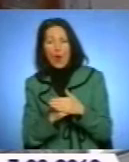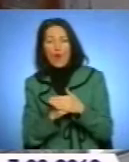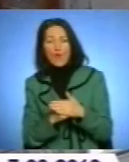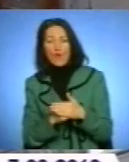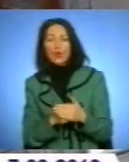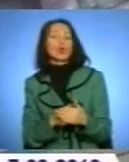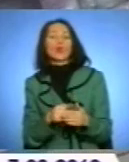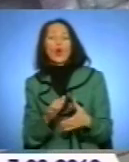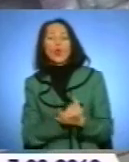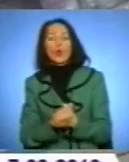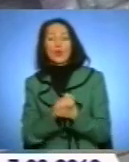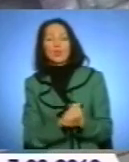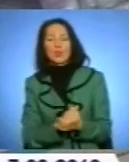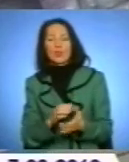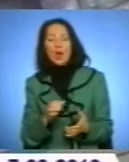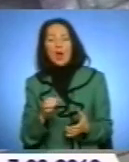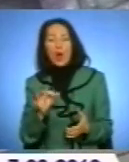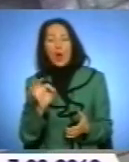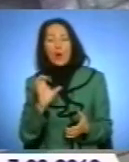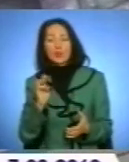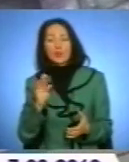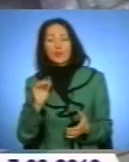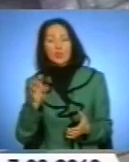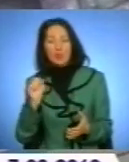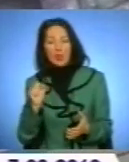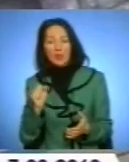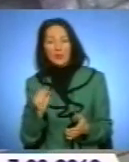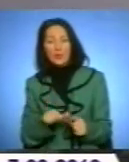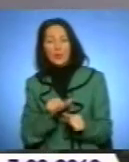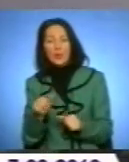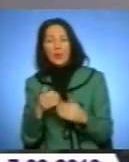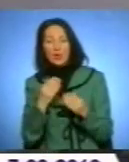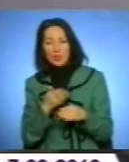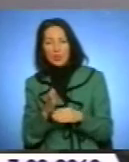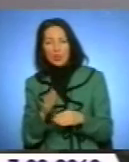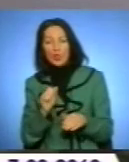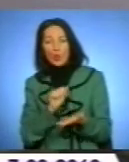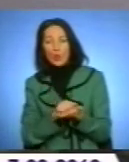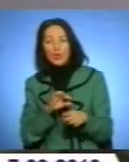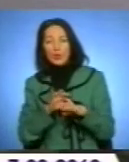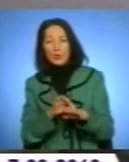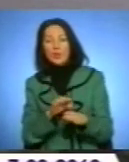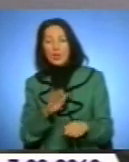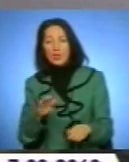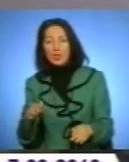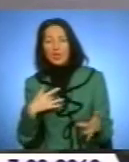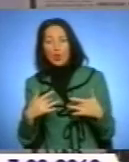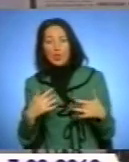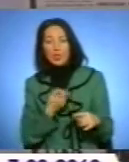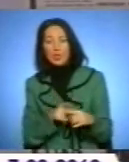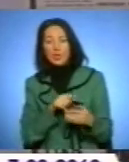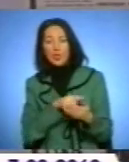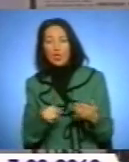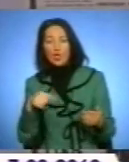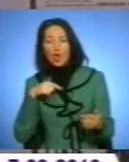Товариства «Освіта». Окрему частину експозиції представляють документи про проведення дитячих концертів, які підкреслюють роль творчості